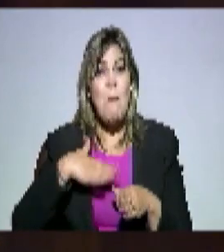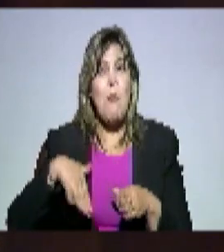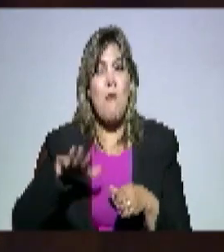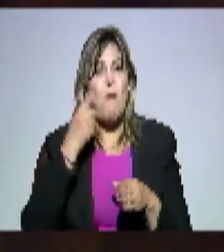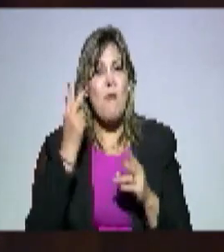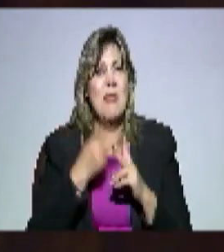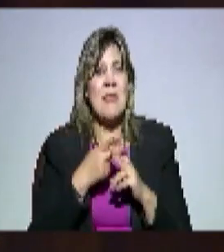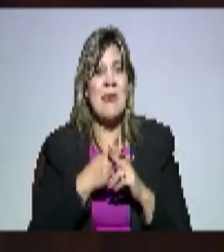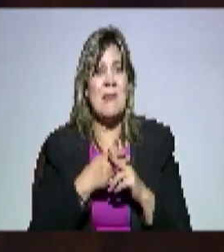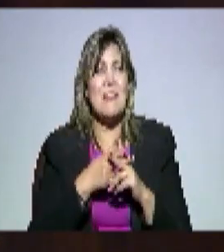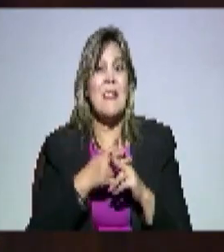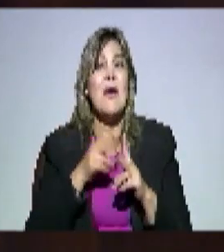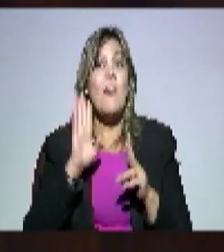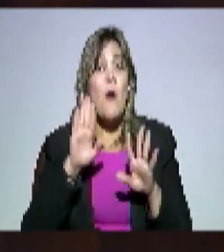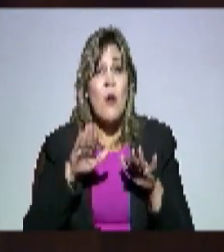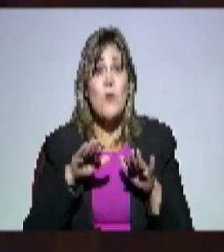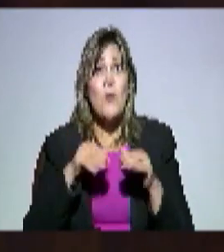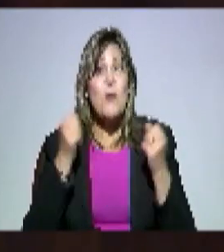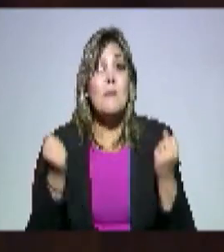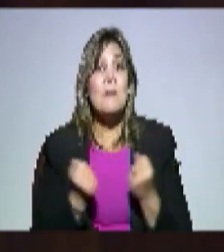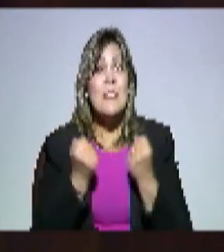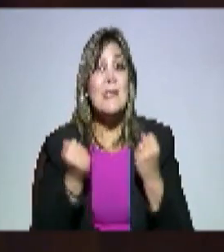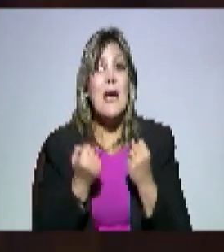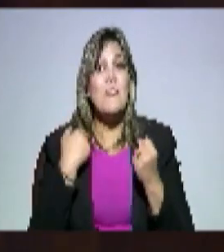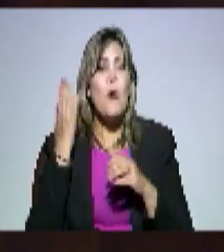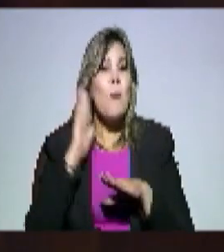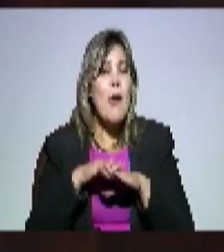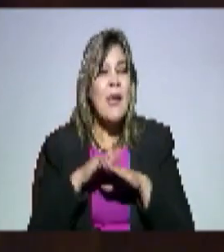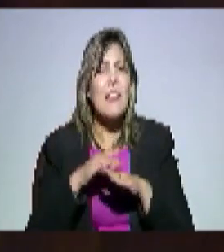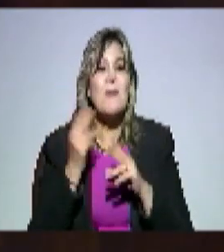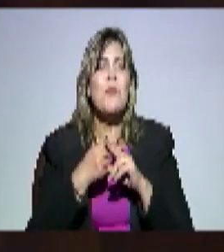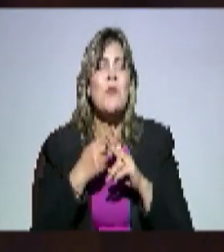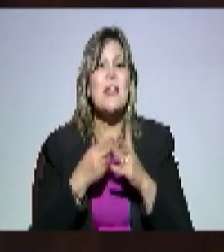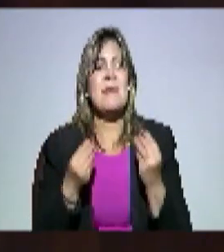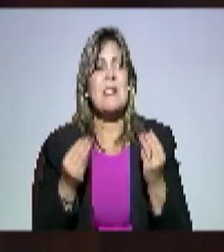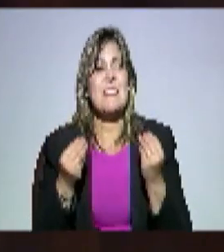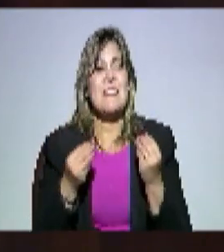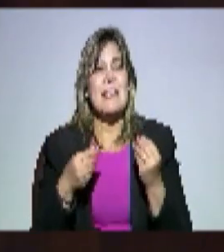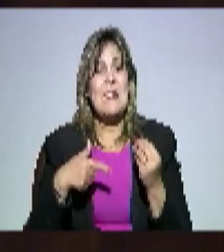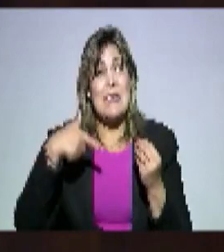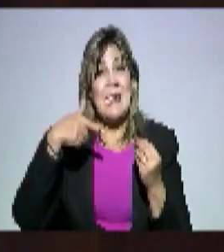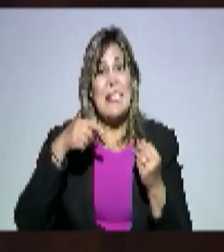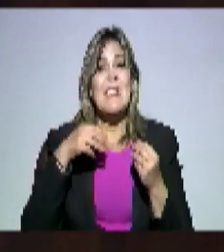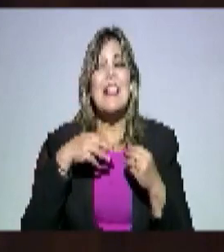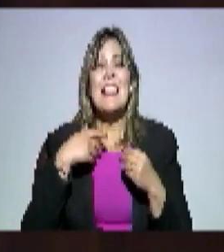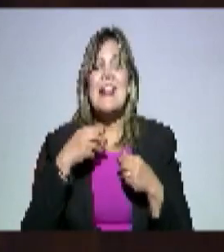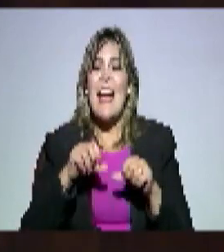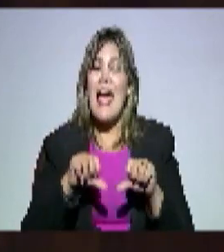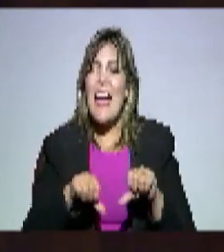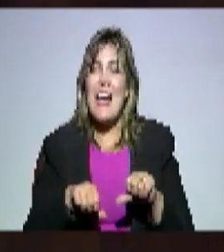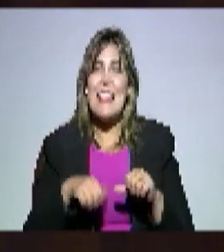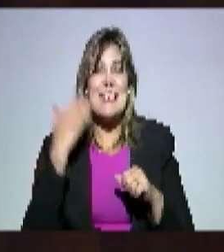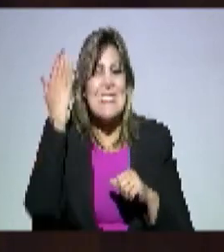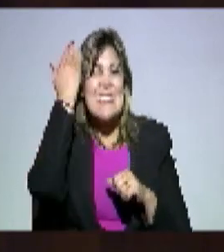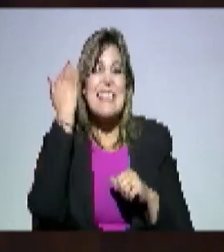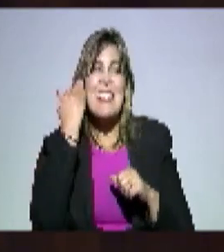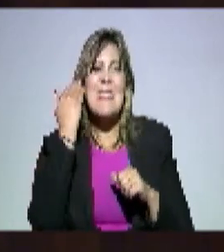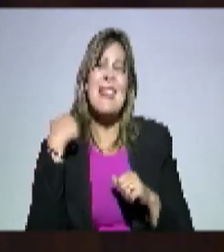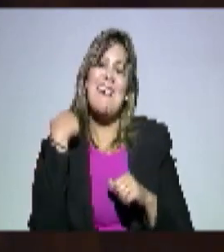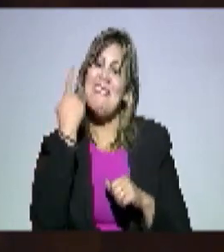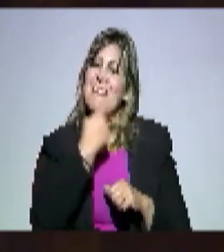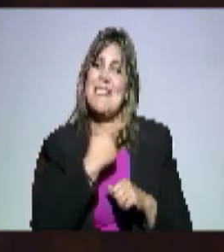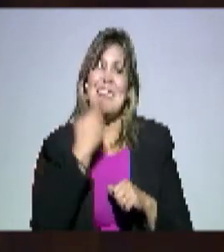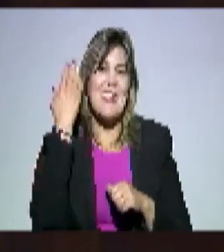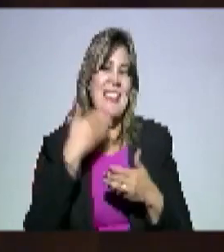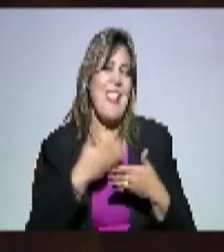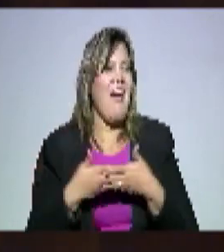الناس وعندهم استعداد انهم يخدموا كل الناس ست قديسين ستنا كلنا الست العذرا